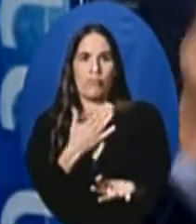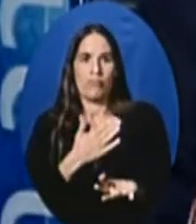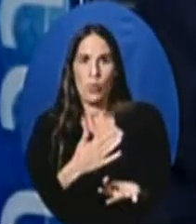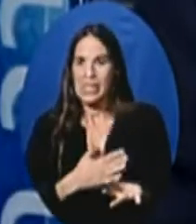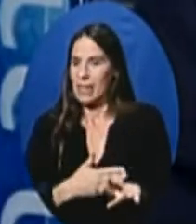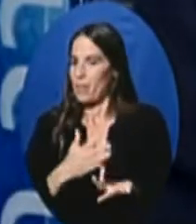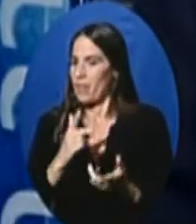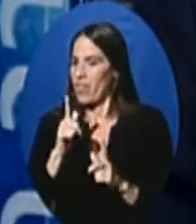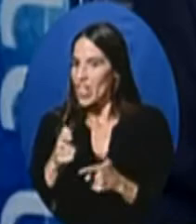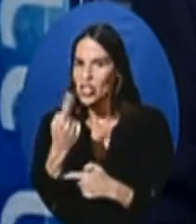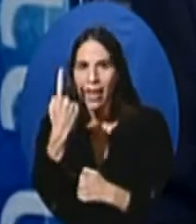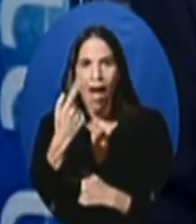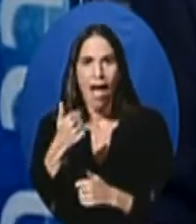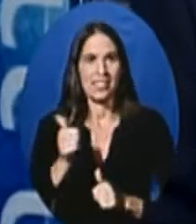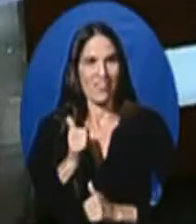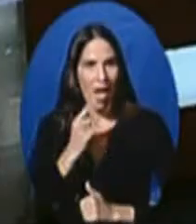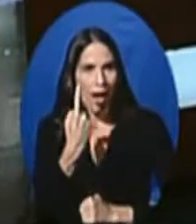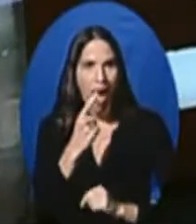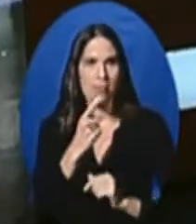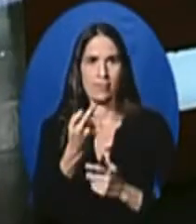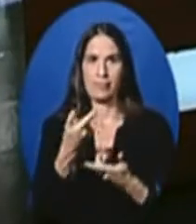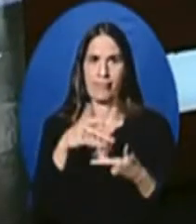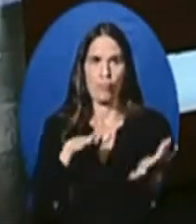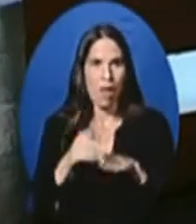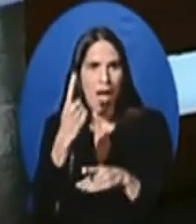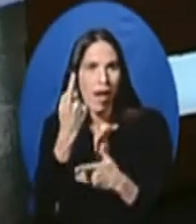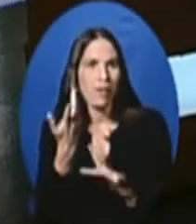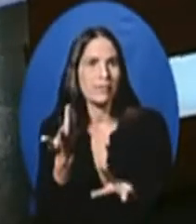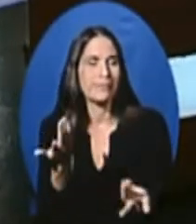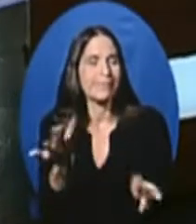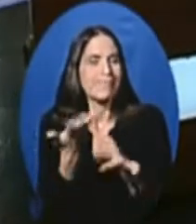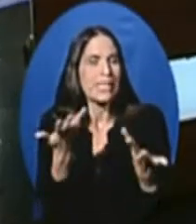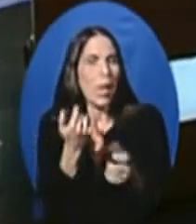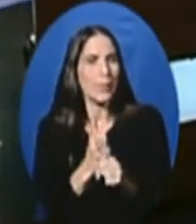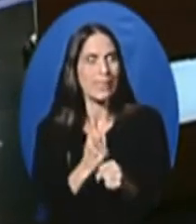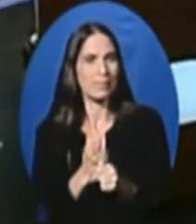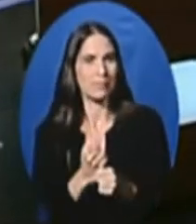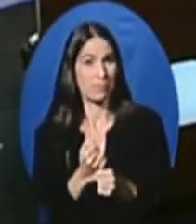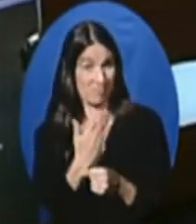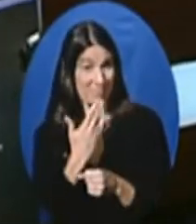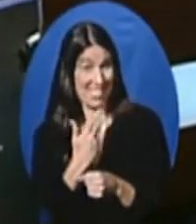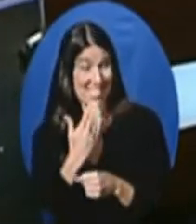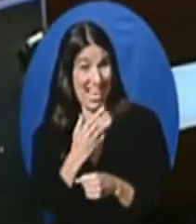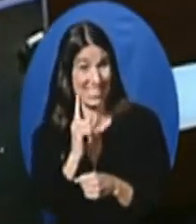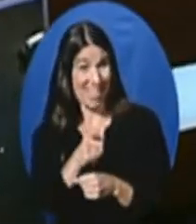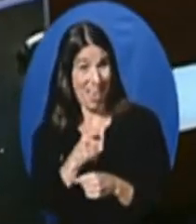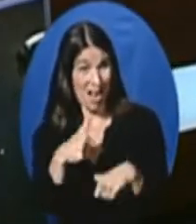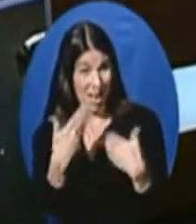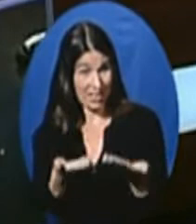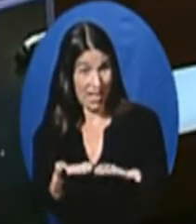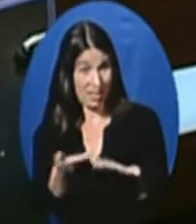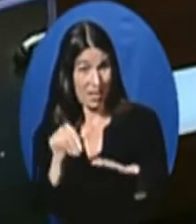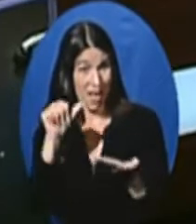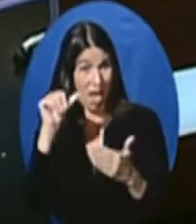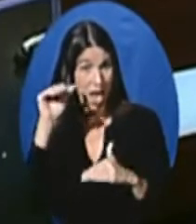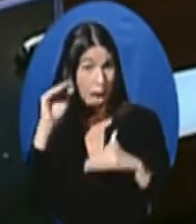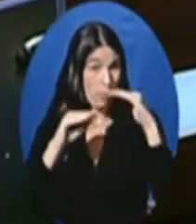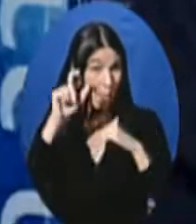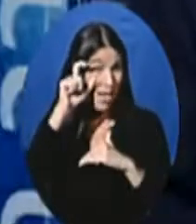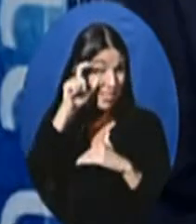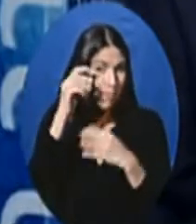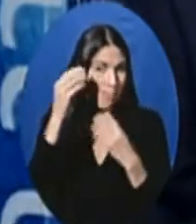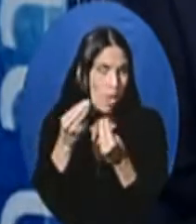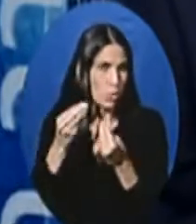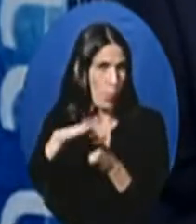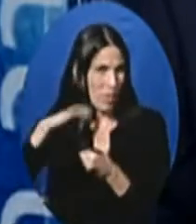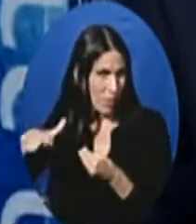צבא אחד, ממשלה אחת של הפלסטינים. ישראל, פוזר רבינוביץ' אומר, ישראל צריכה לתת לאבו מאזן משהו ביהודה ושומרון. אבל